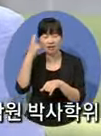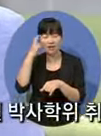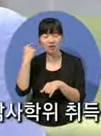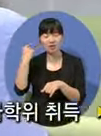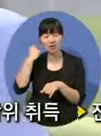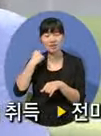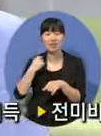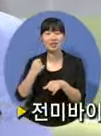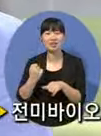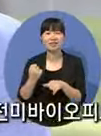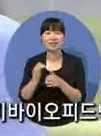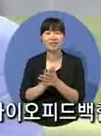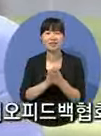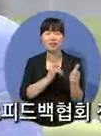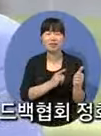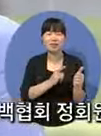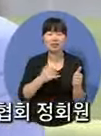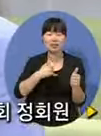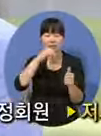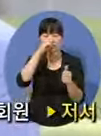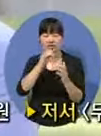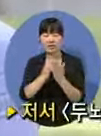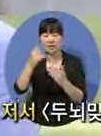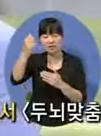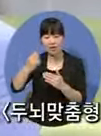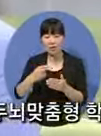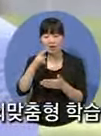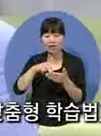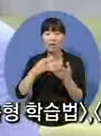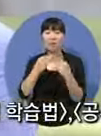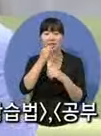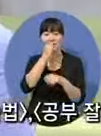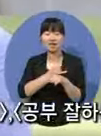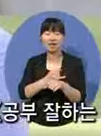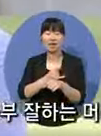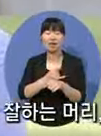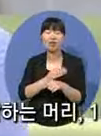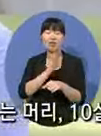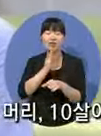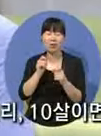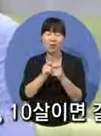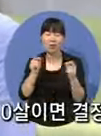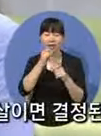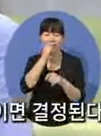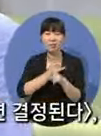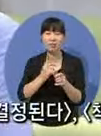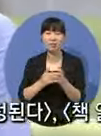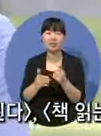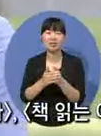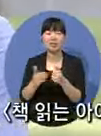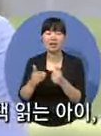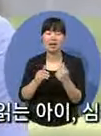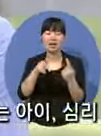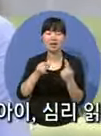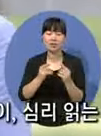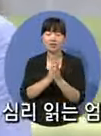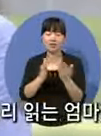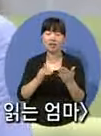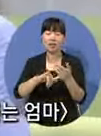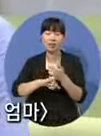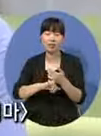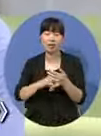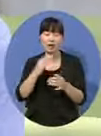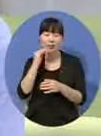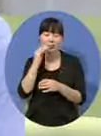하는 친구들은 자기가 좋아하는 책을 여러 번 읽은 친구들이 많아요. 마르고 닳도록 읽은 친구들이. 그래서 한 권의 책을 자기가